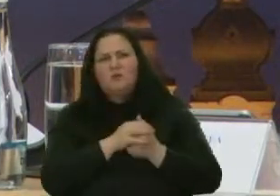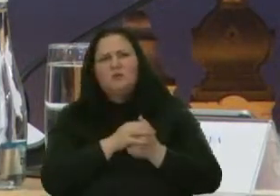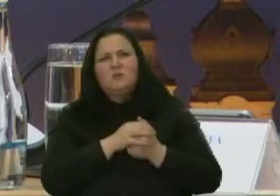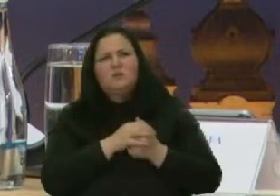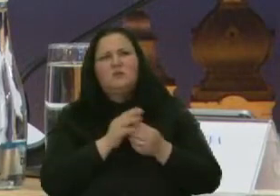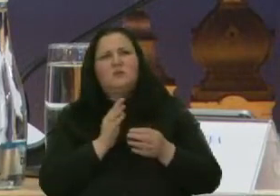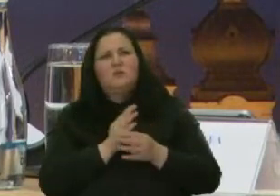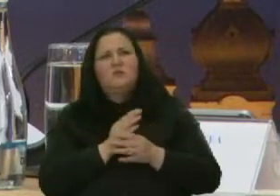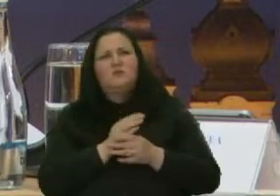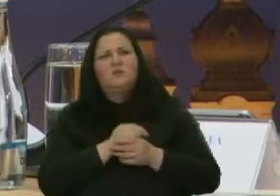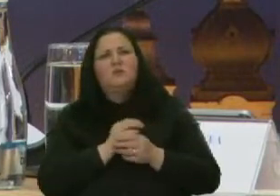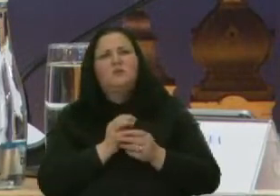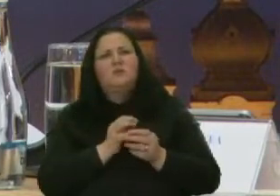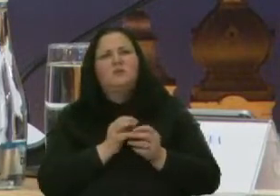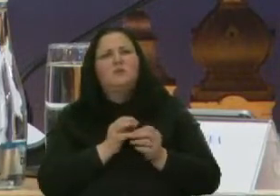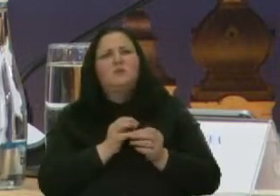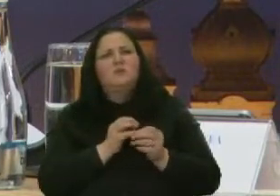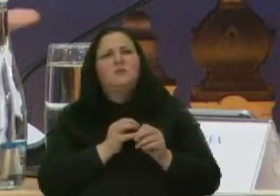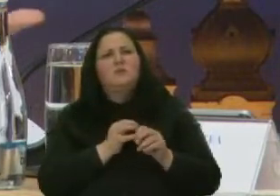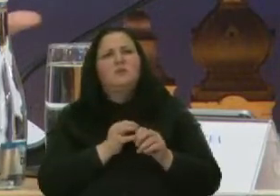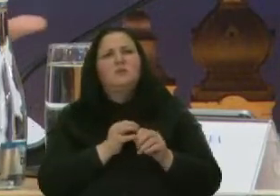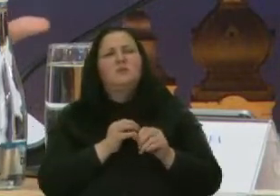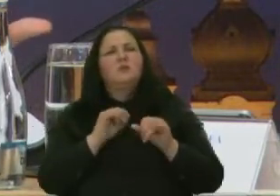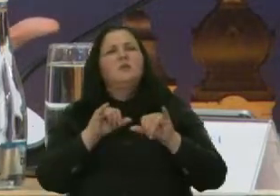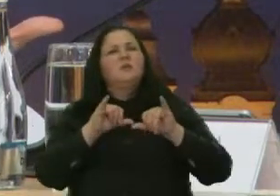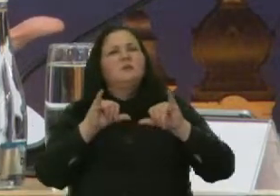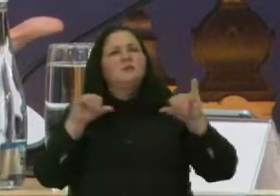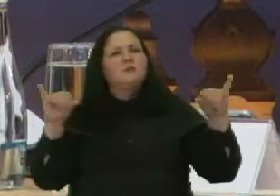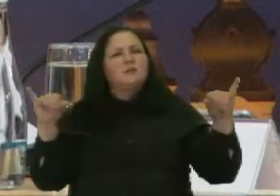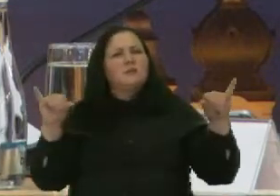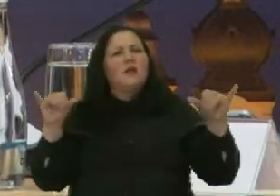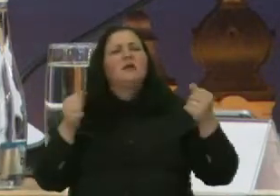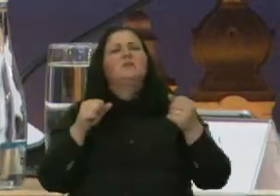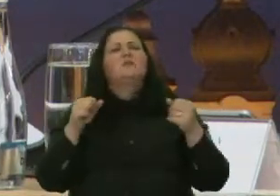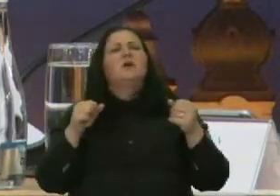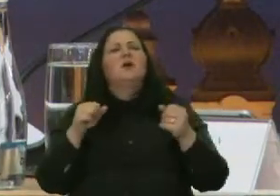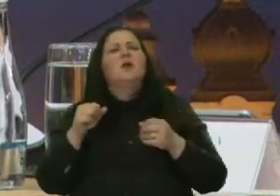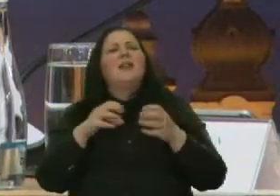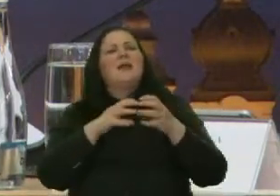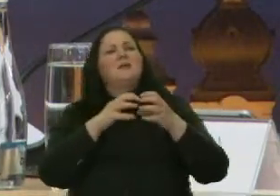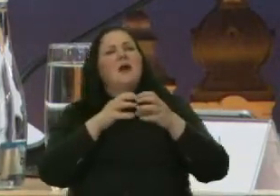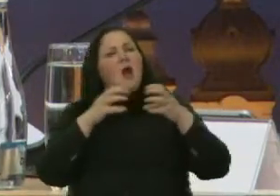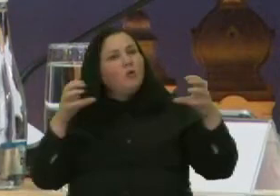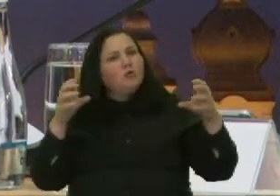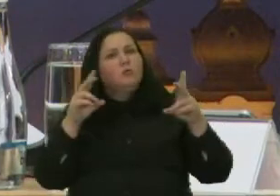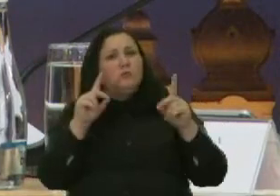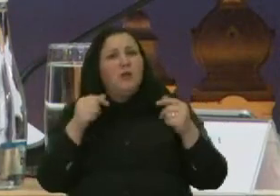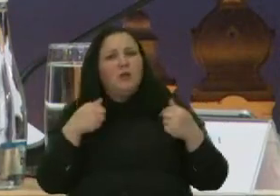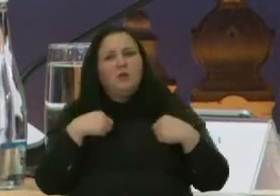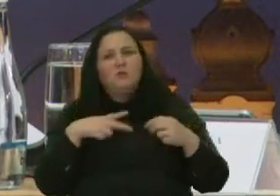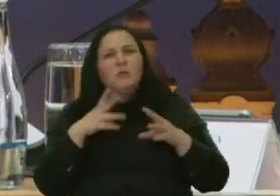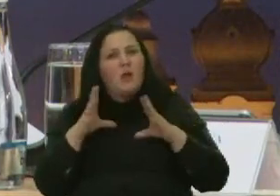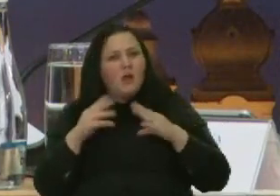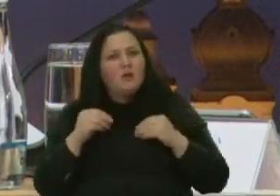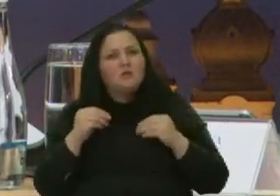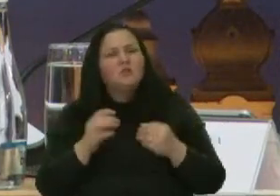introducerea un linei de autobuz borhan Zorilor și extinderea liniilor de autobuz Categoric sunt în în